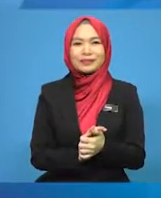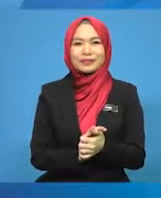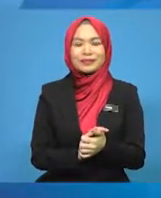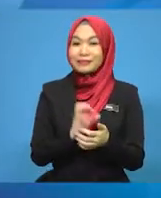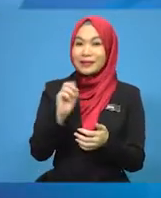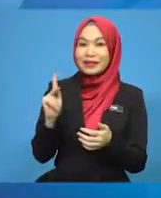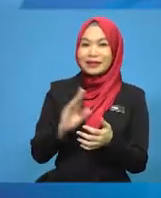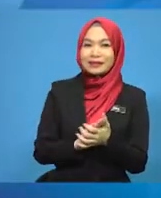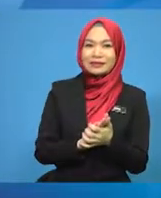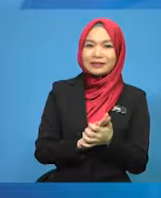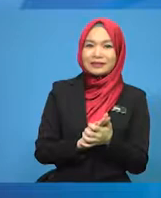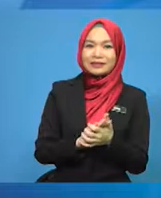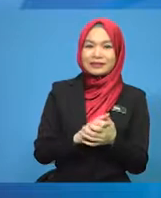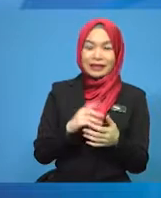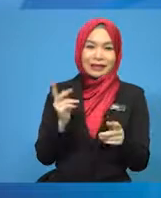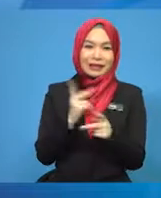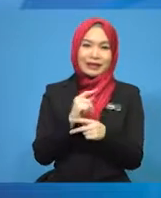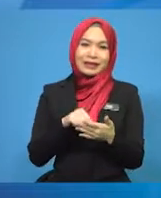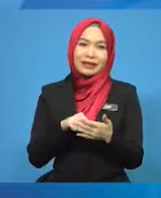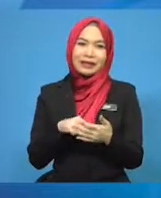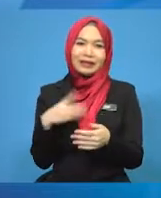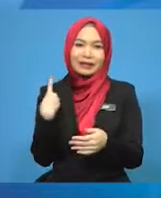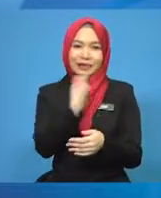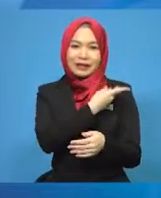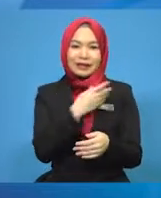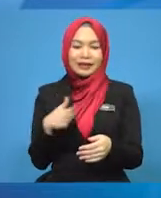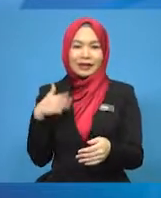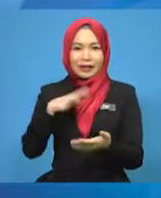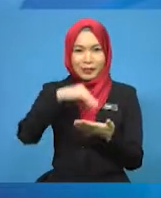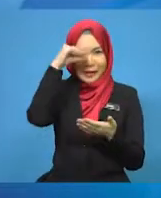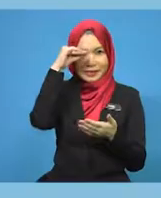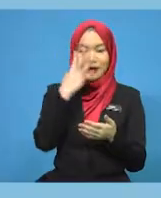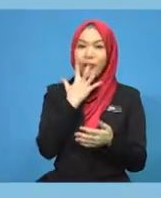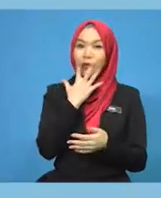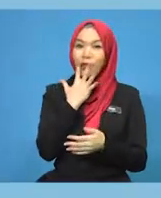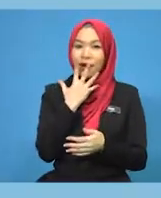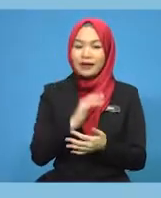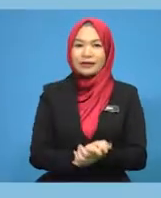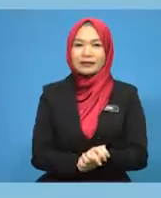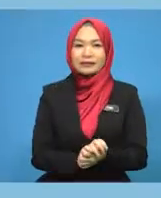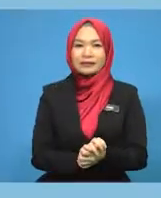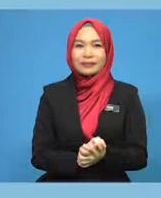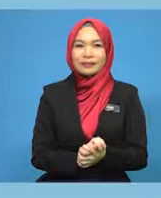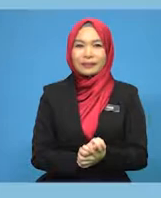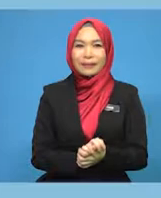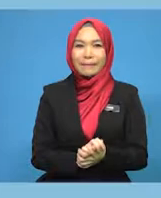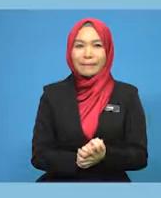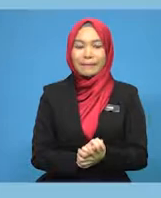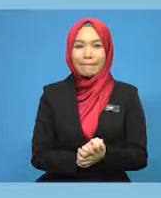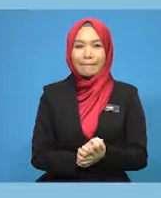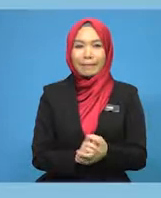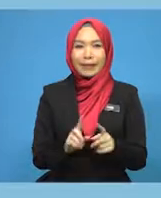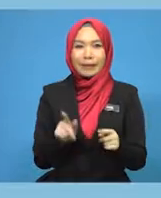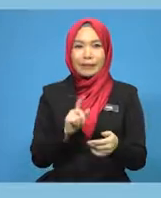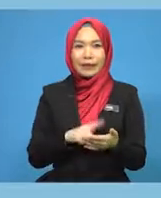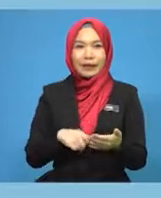Okey, baiklah, dalam episod kali ini kita akan menyentuh mengenai warna. Ya, warna ya. Okey, tetapi apa